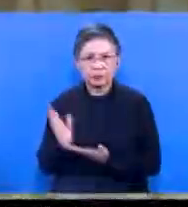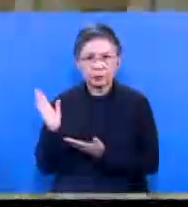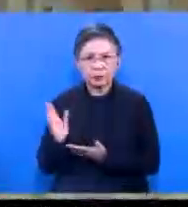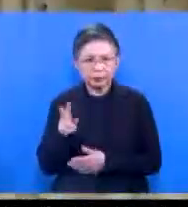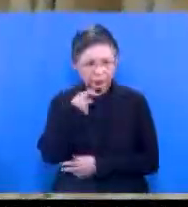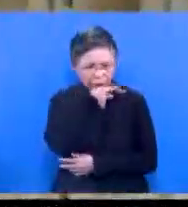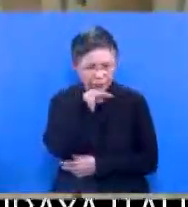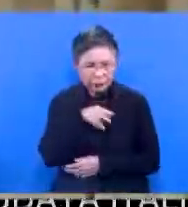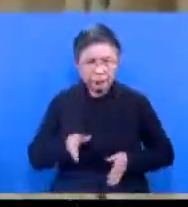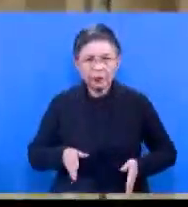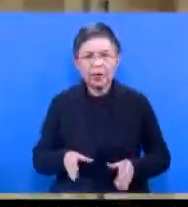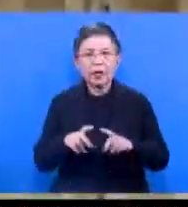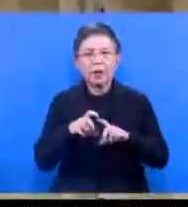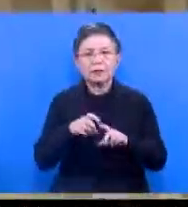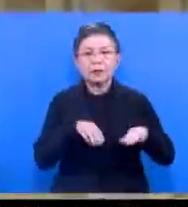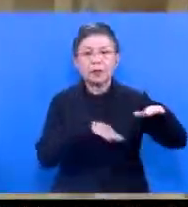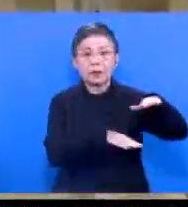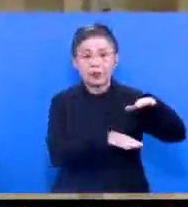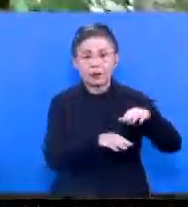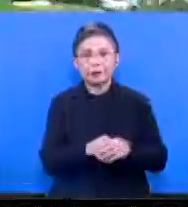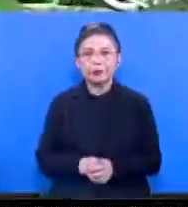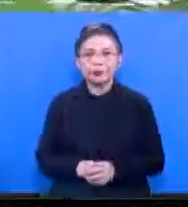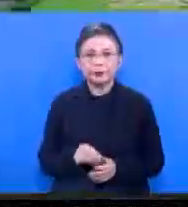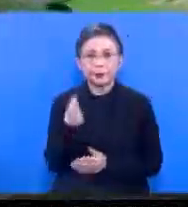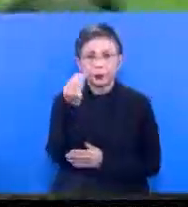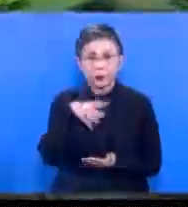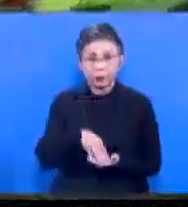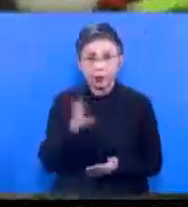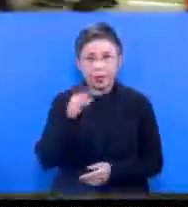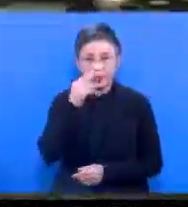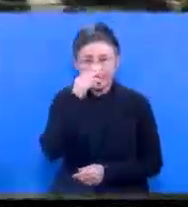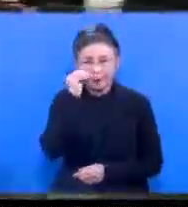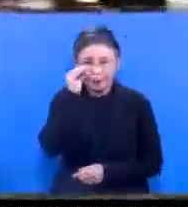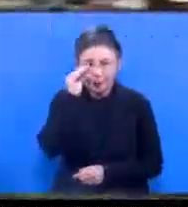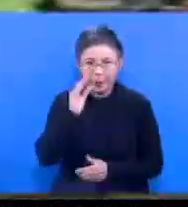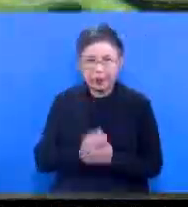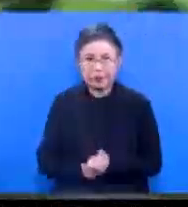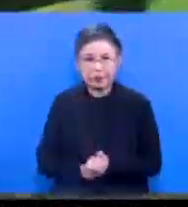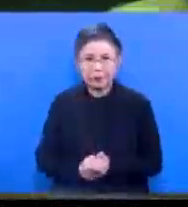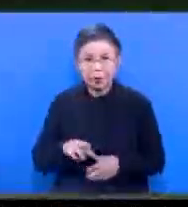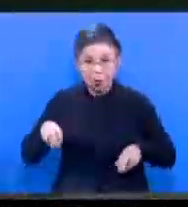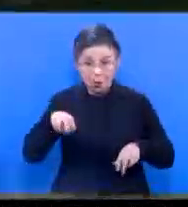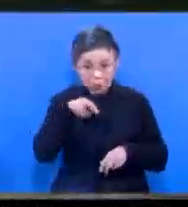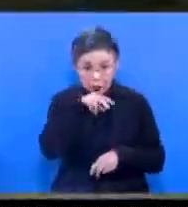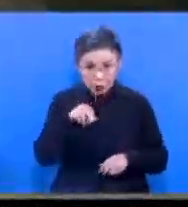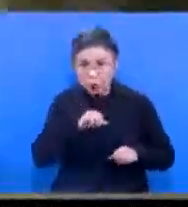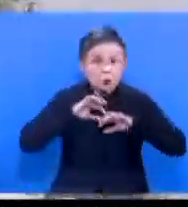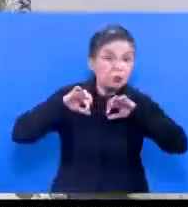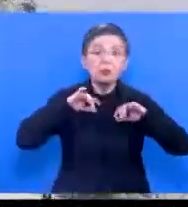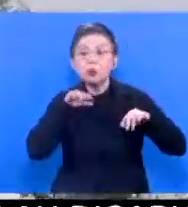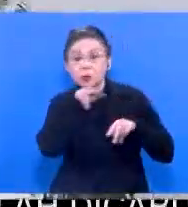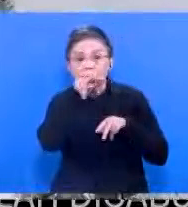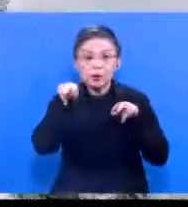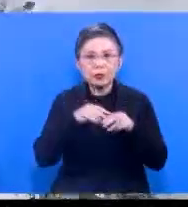Kerumunan terlihat di Jalan Abdul Muiz, Tanah Abang, Jakarta Pusat, Senin pagi. Warga dan pengguna jalan yang penasaran berdesakan